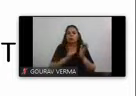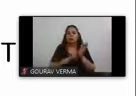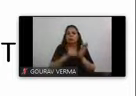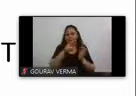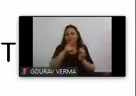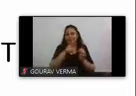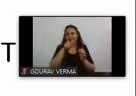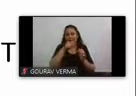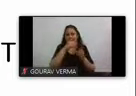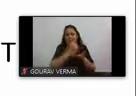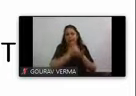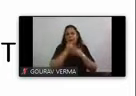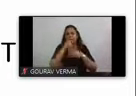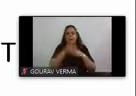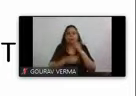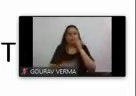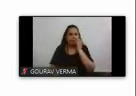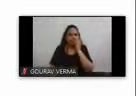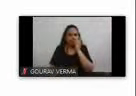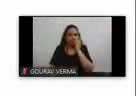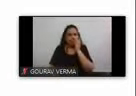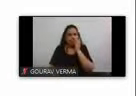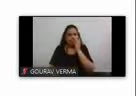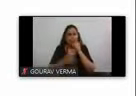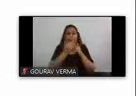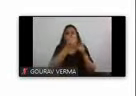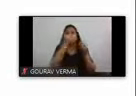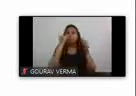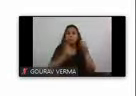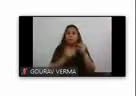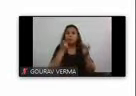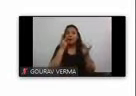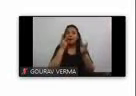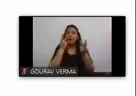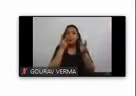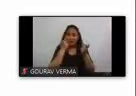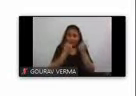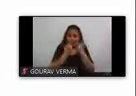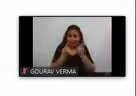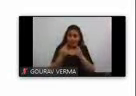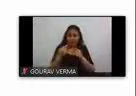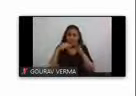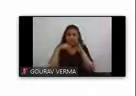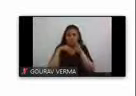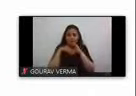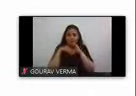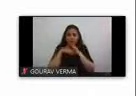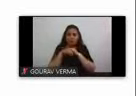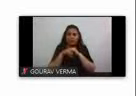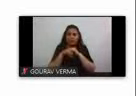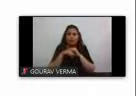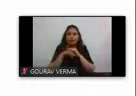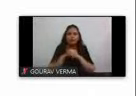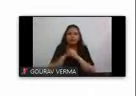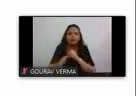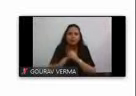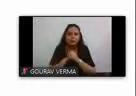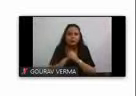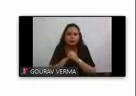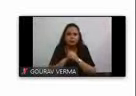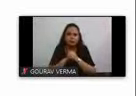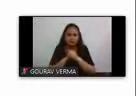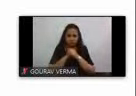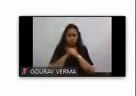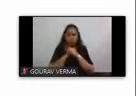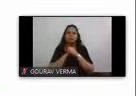some additional considerations before we do assessment of children with deafblindness and multiple disability. ऐसा नहीं है कि हर